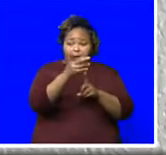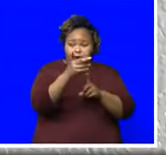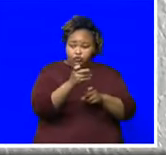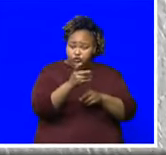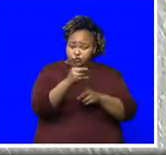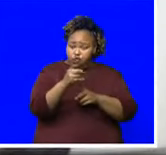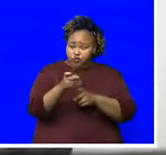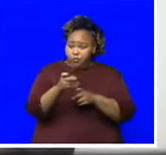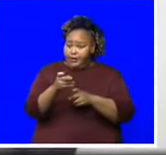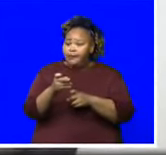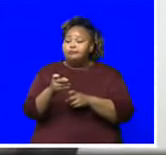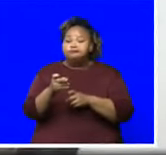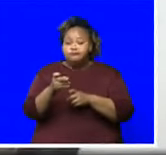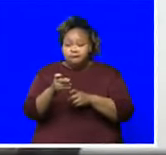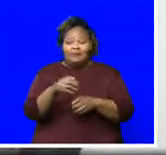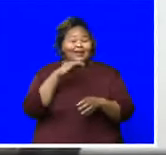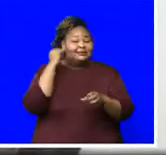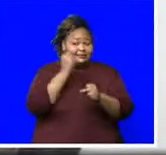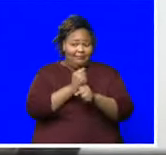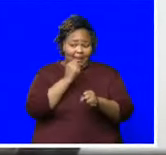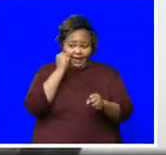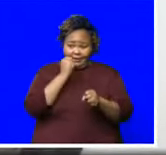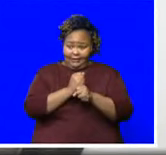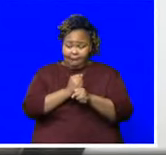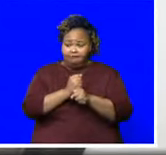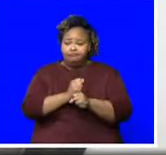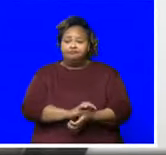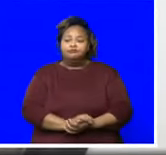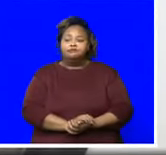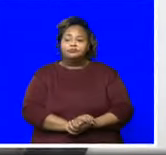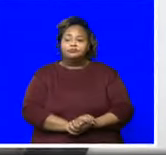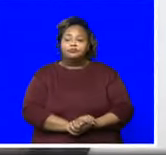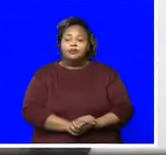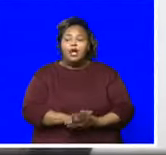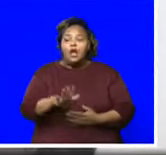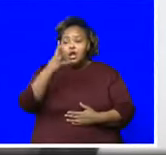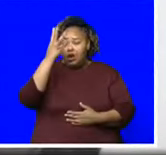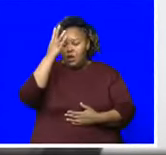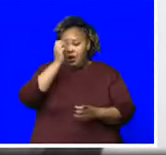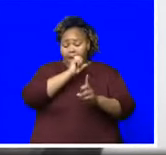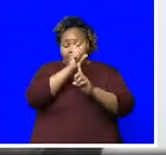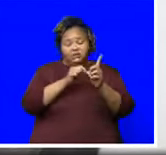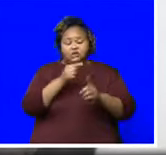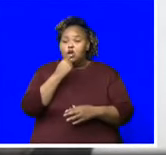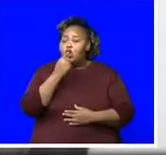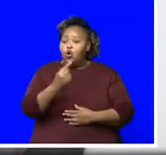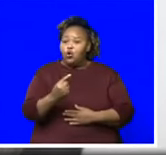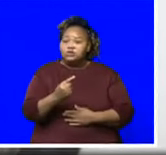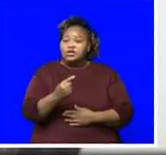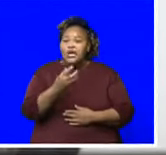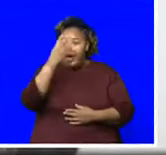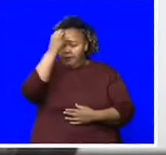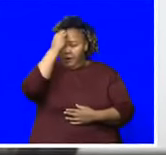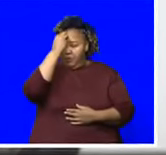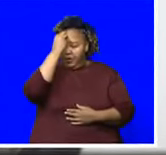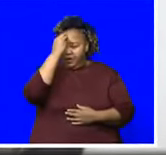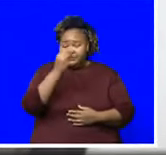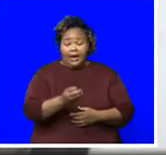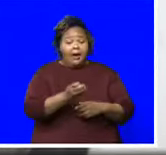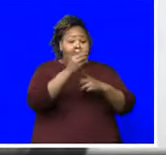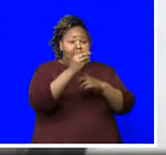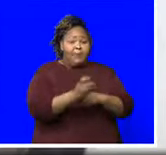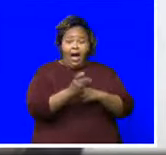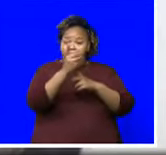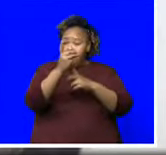lutho njengalokhu belikathi lisemsebentini. Lo mphathi emaphoyisa uthi kude esizathu sekuhlaselwa kwamaphoyisa njengalokhu